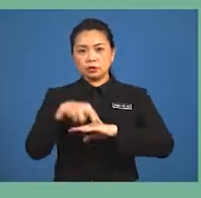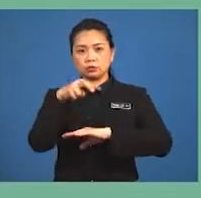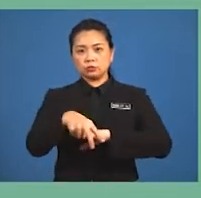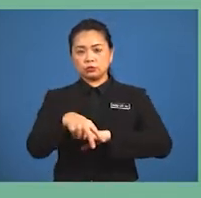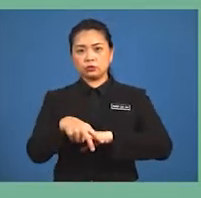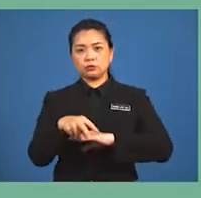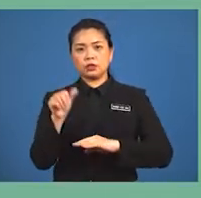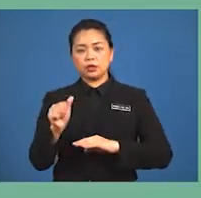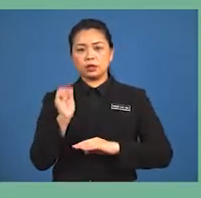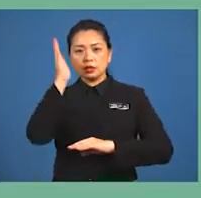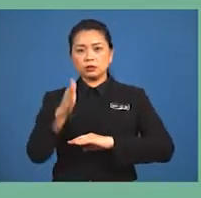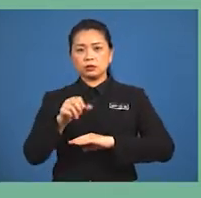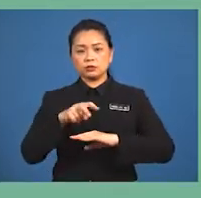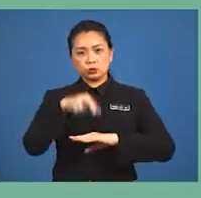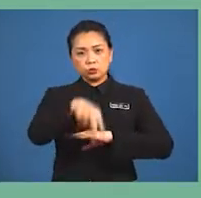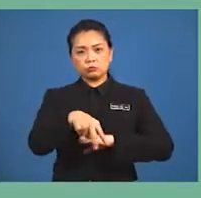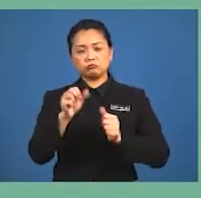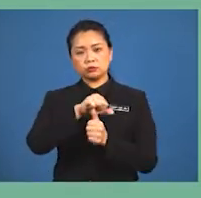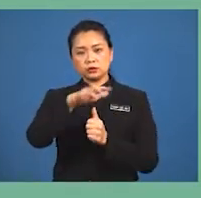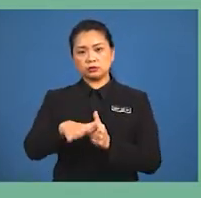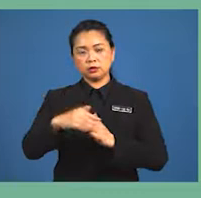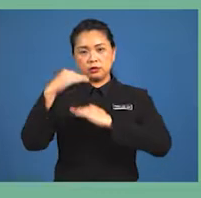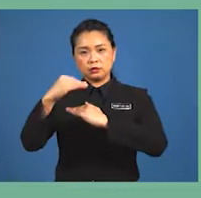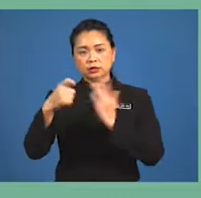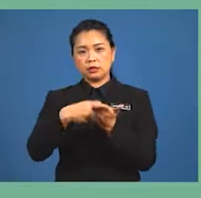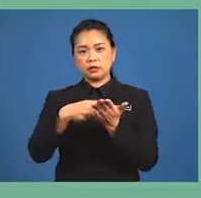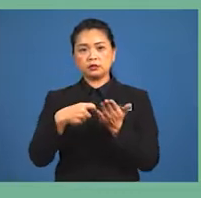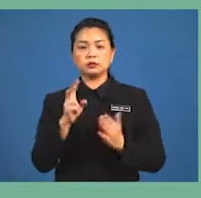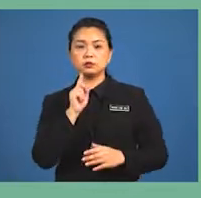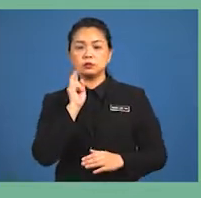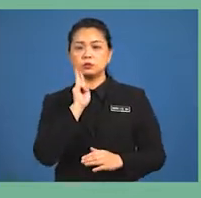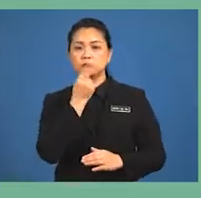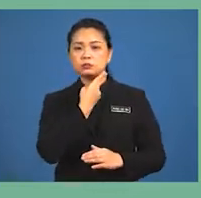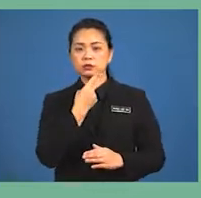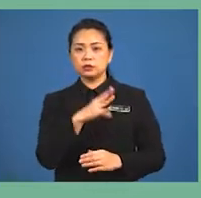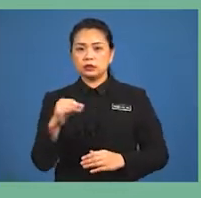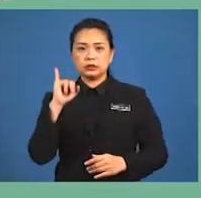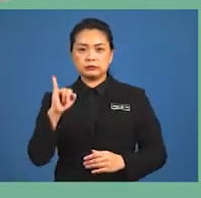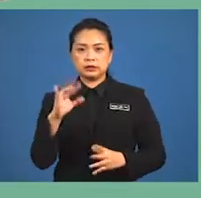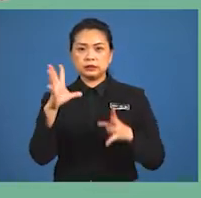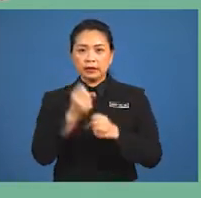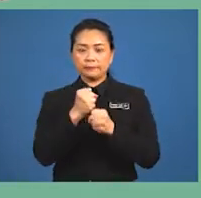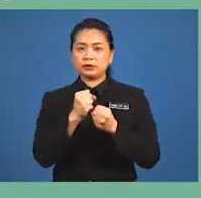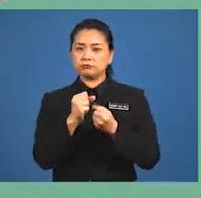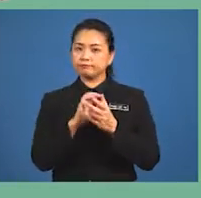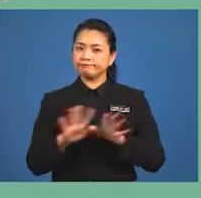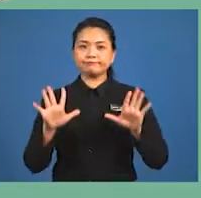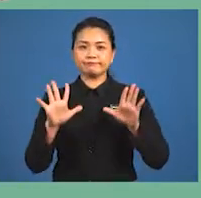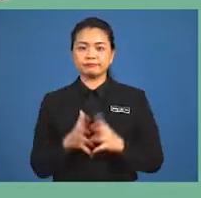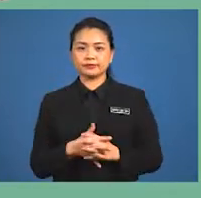dan permintaan aggregate akan menurun. Kesannya, tingkat harga umum menurun dan inflasi dapat diatasi.